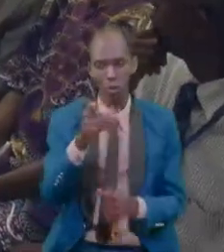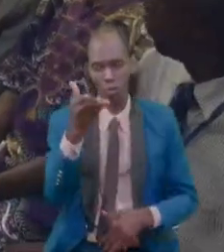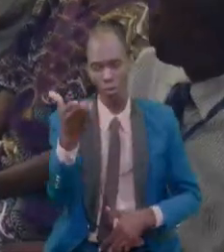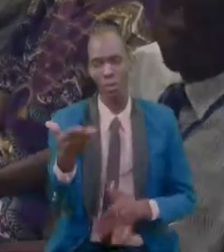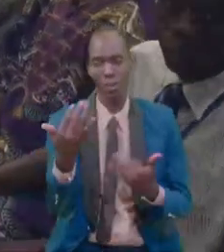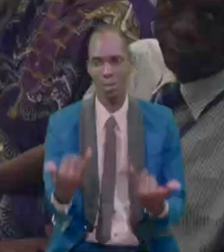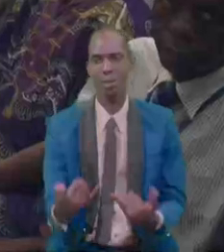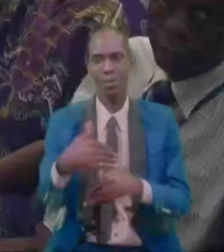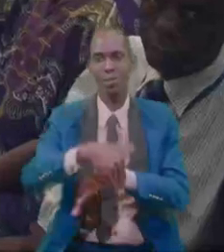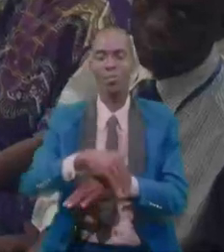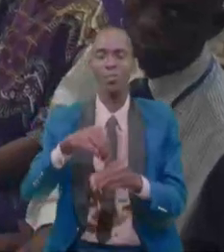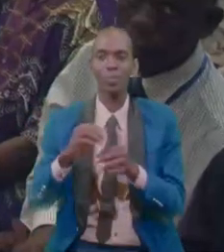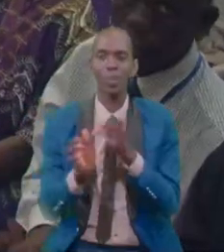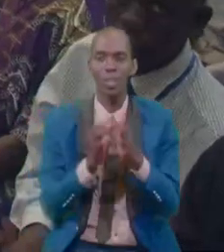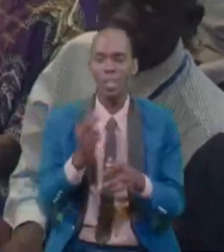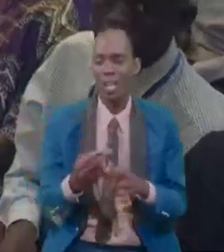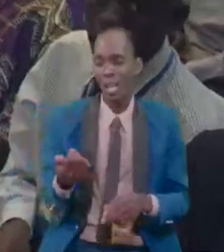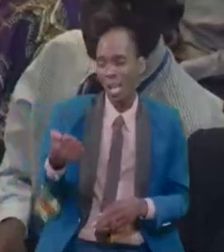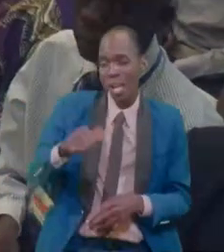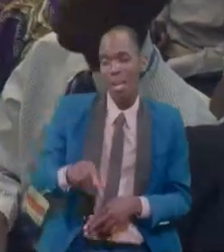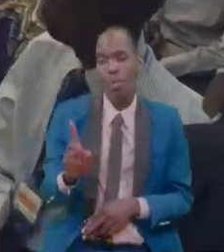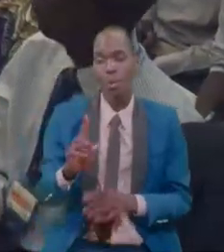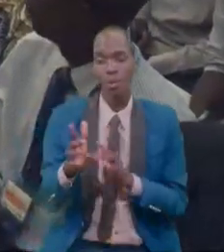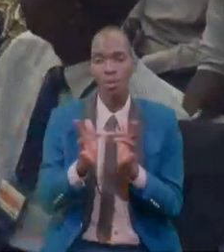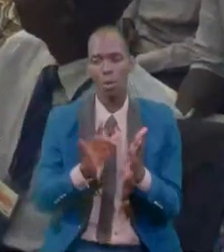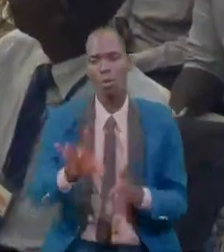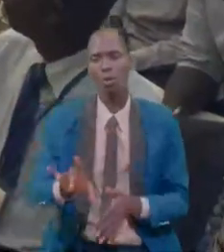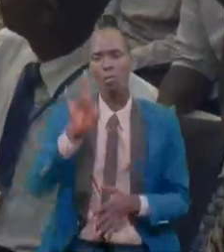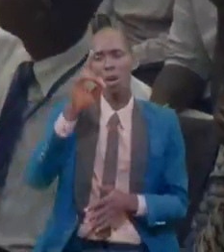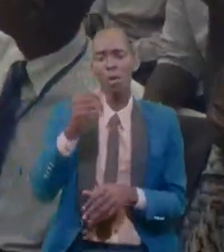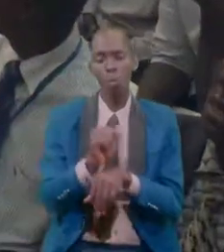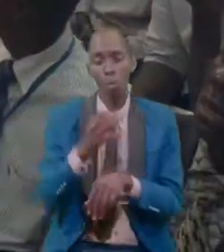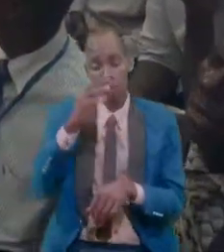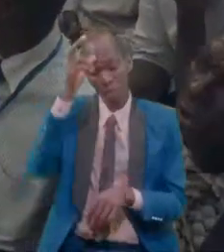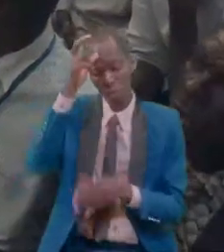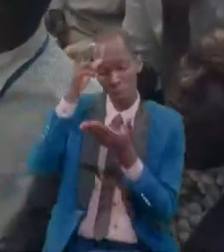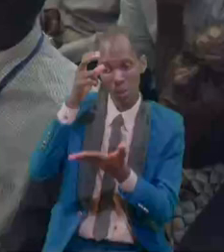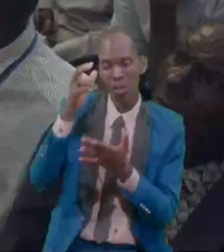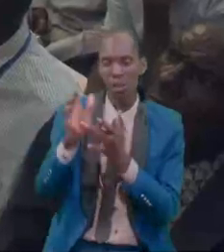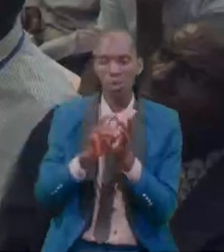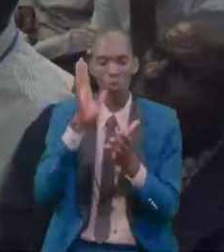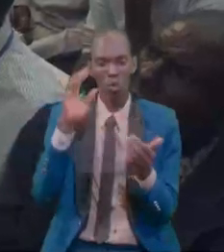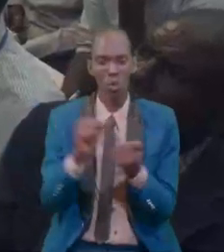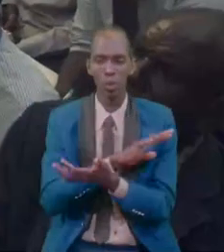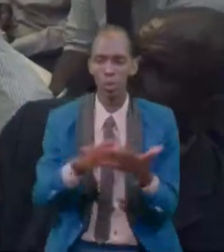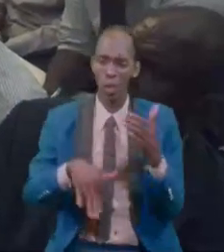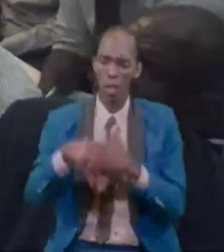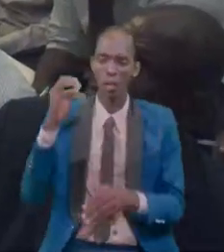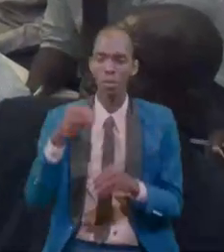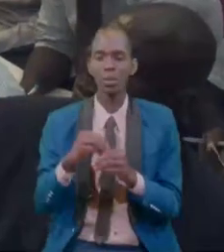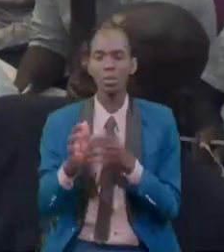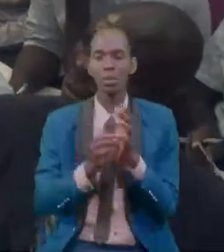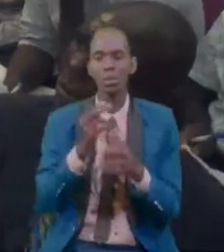va vous atteindre ce jour, là où vous êtes. Et là où il voit l'œuvre du diable, Il la détruit ce soir. Il